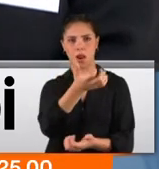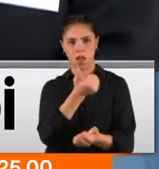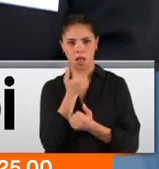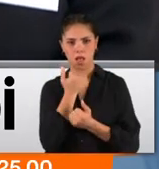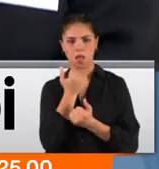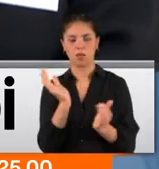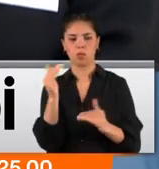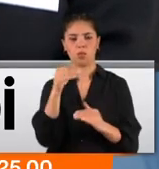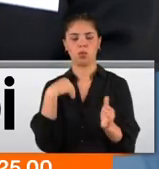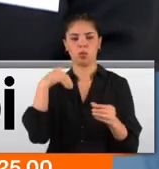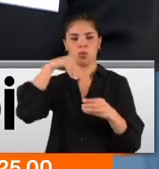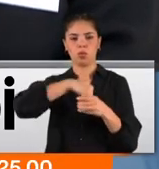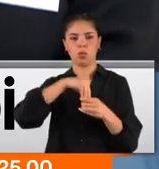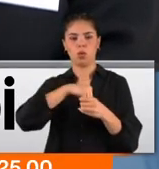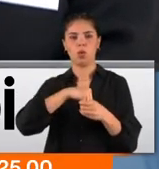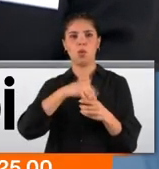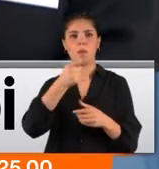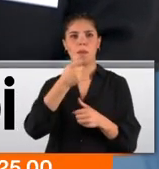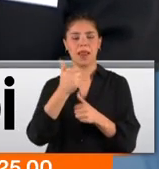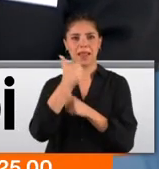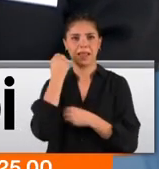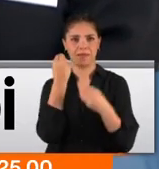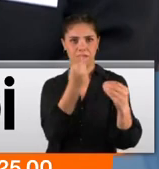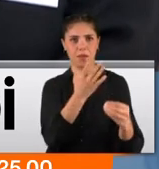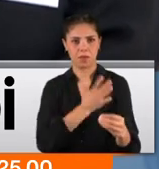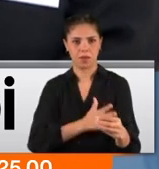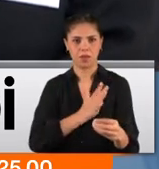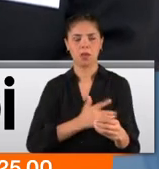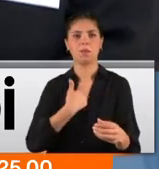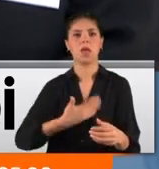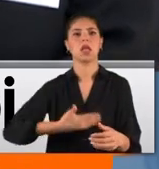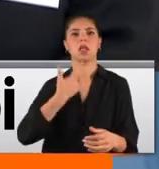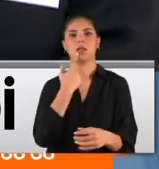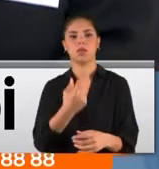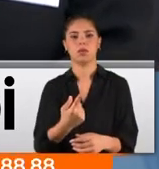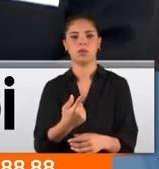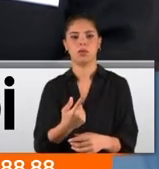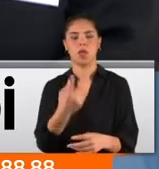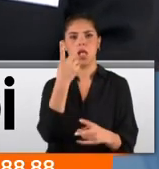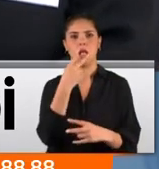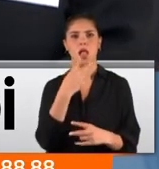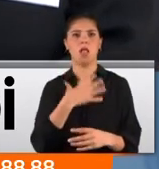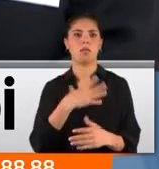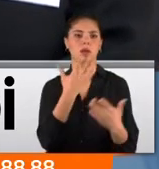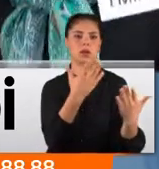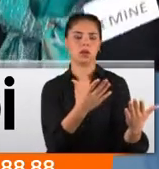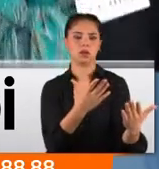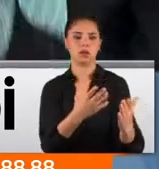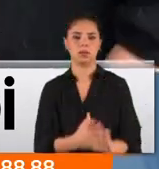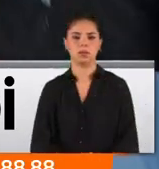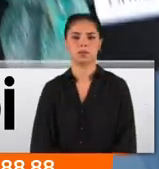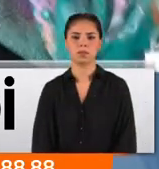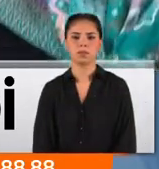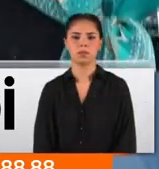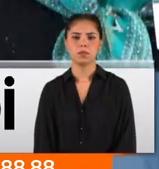bir kutuya koydum. Ben buna parayı geri vermek istediğim zaman benden istemedi, hatta ağlamak istedi o arada. Bana